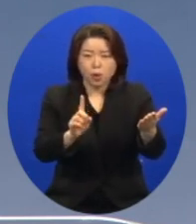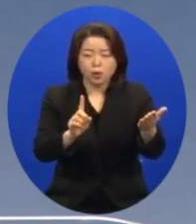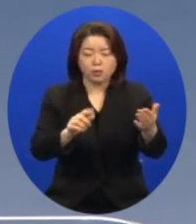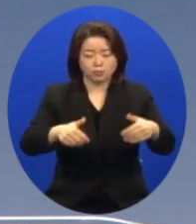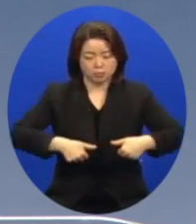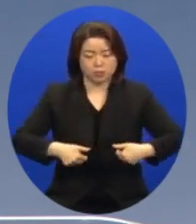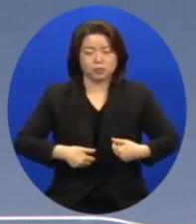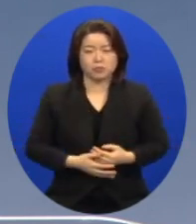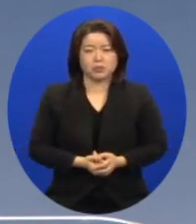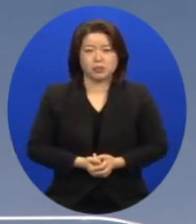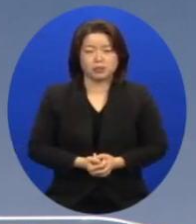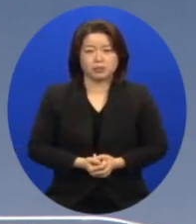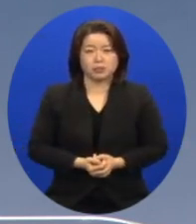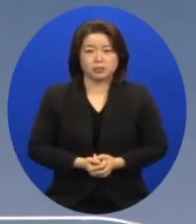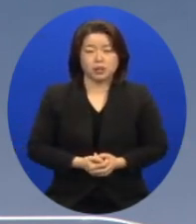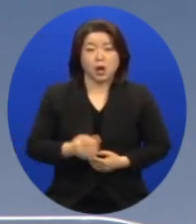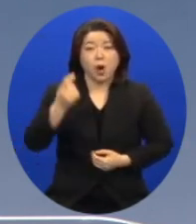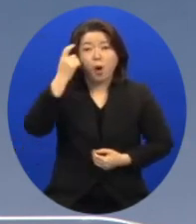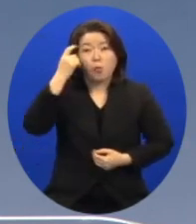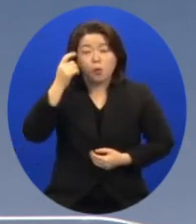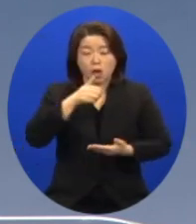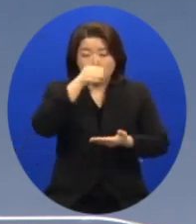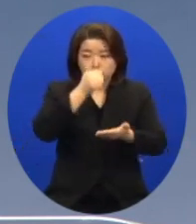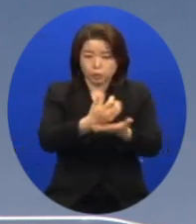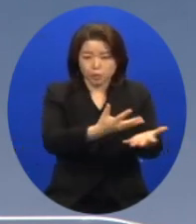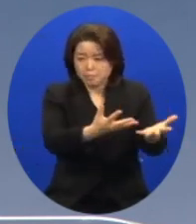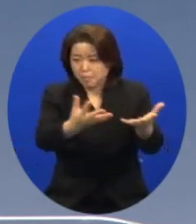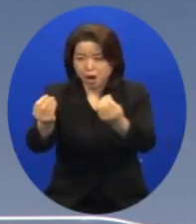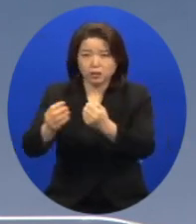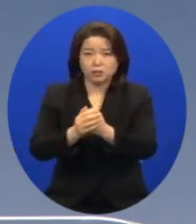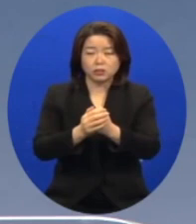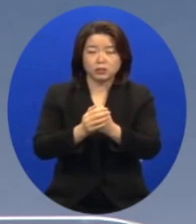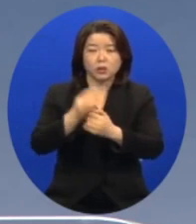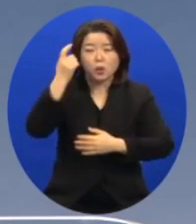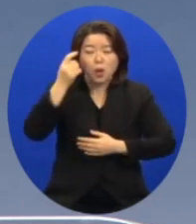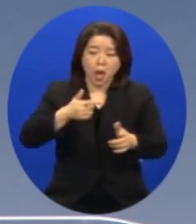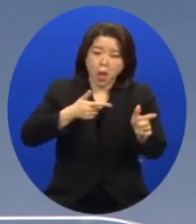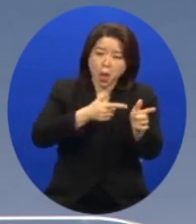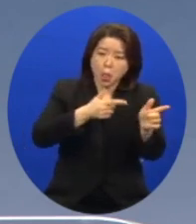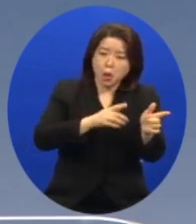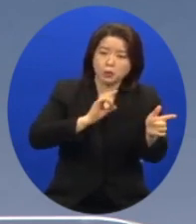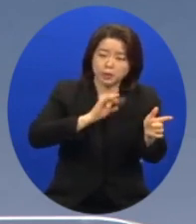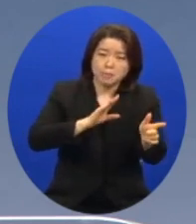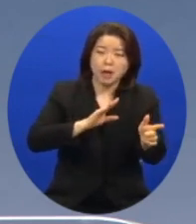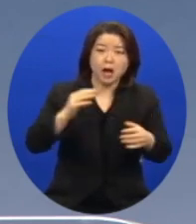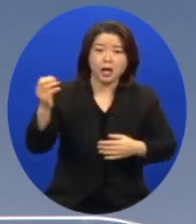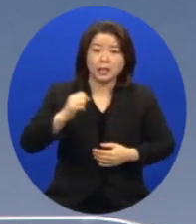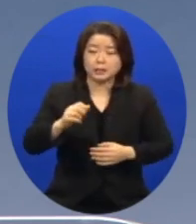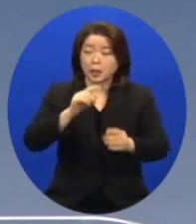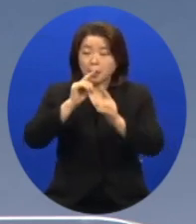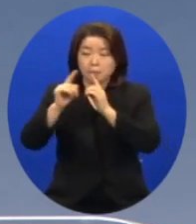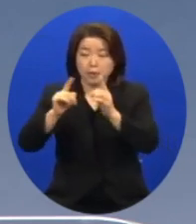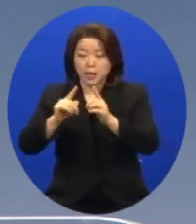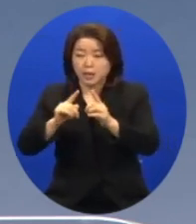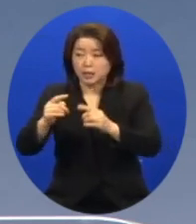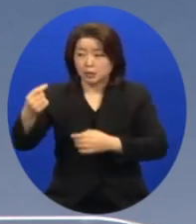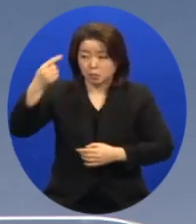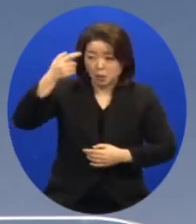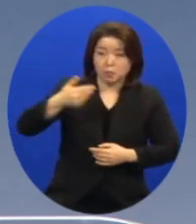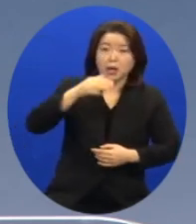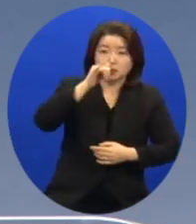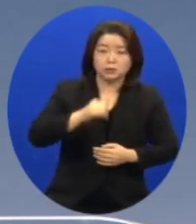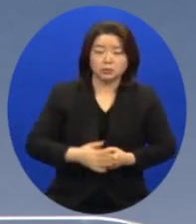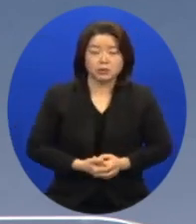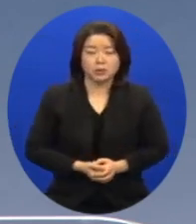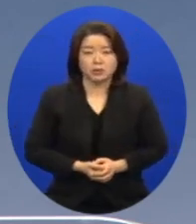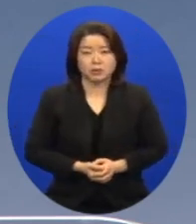되요 아니 왜 죄도 많은데 동성애 망가지고 그렇게 말하느냐 고 하는 사람들도 있습니다